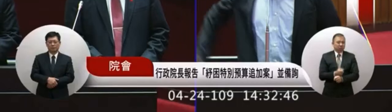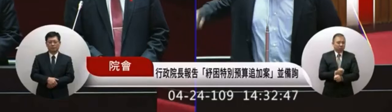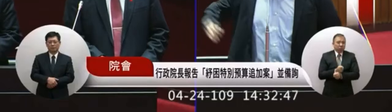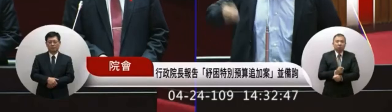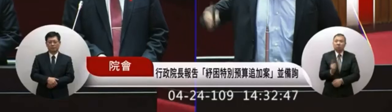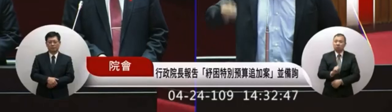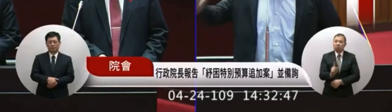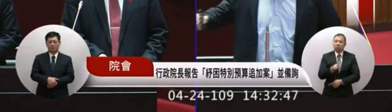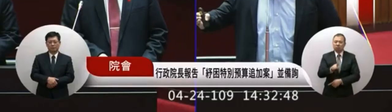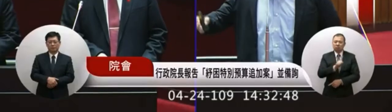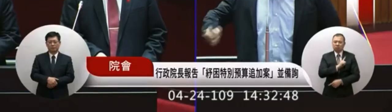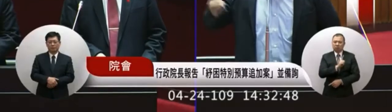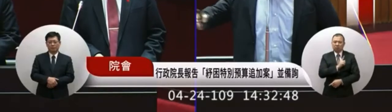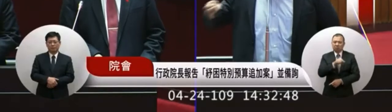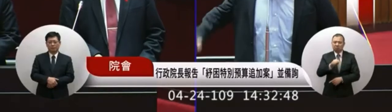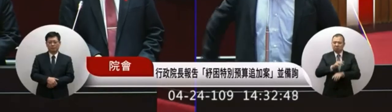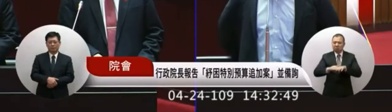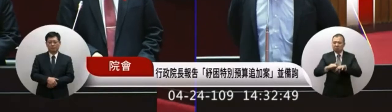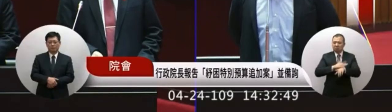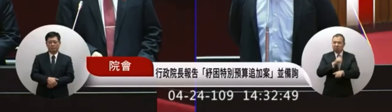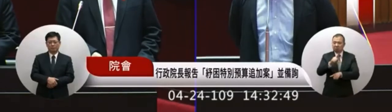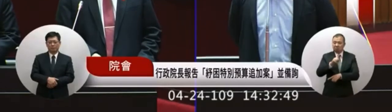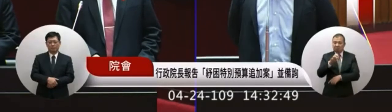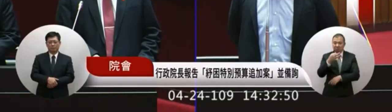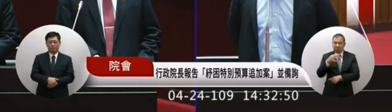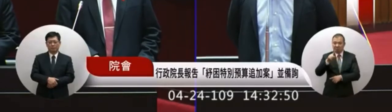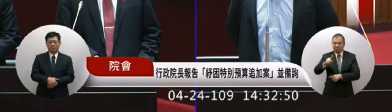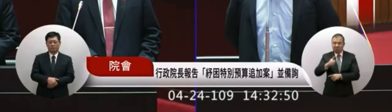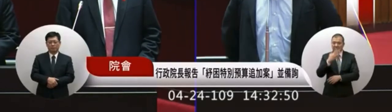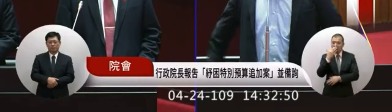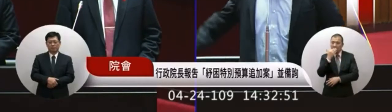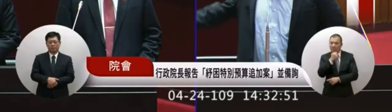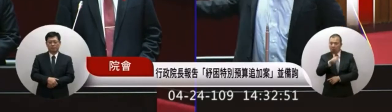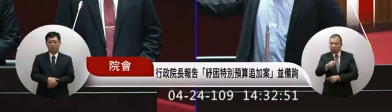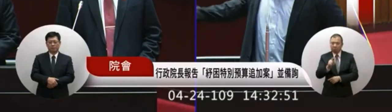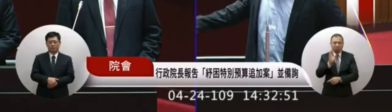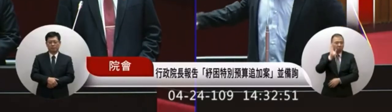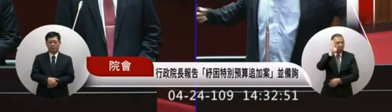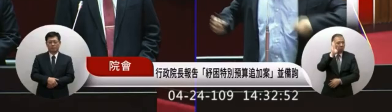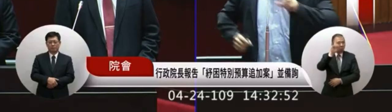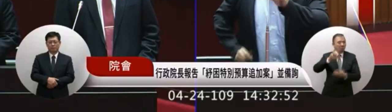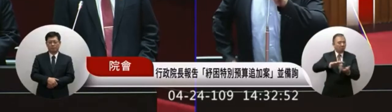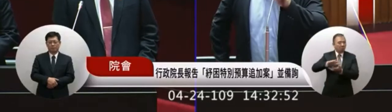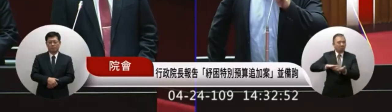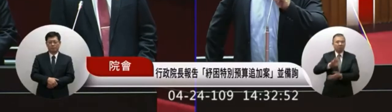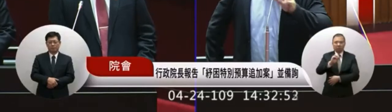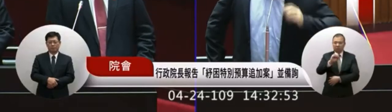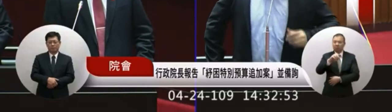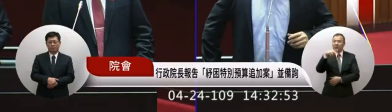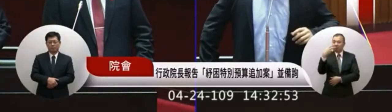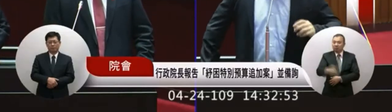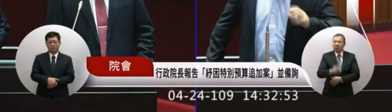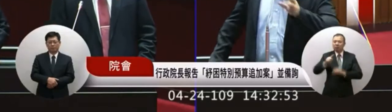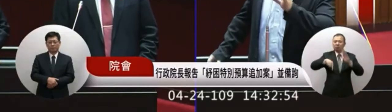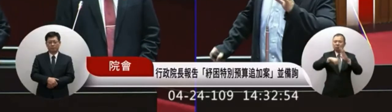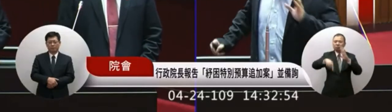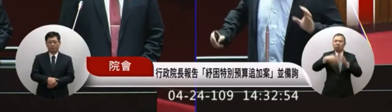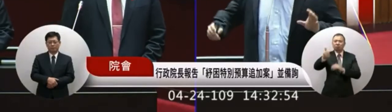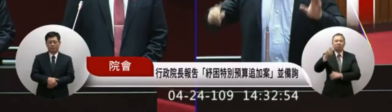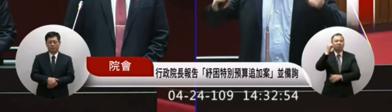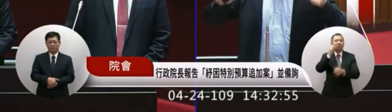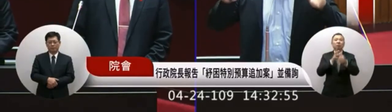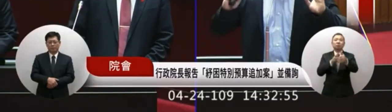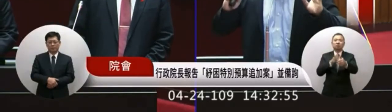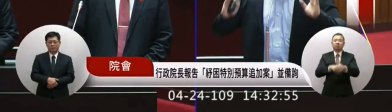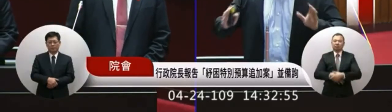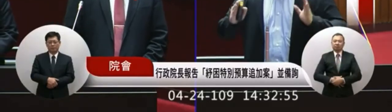是不是这个执行确实能够有真的确实的执行，哈，啊。刷入去，我要甲院长请教了，讲伊这